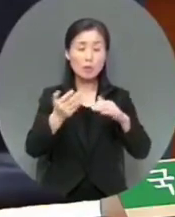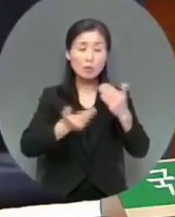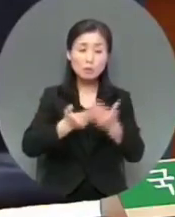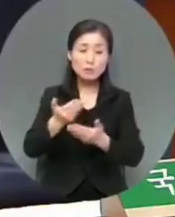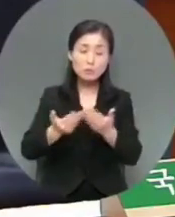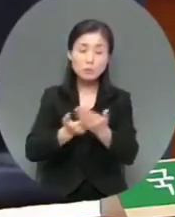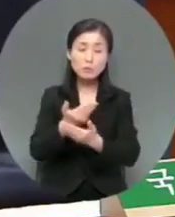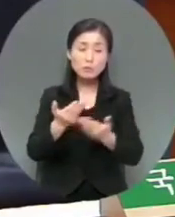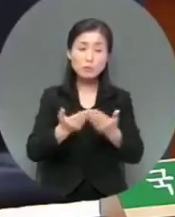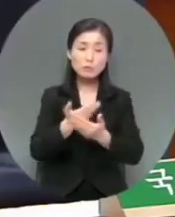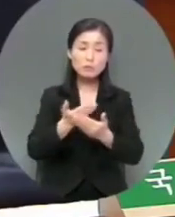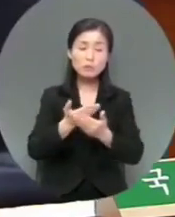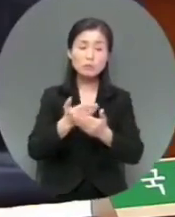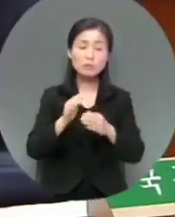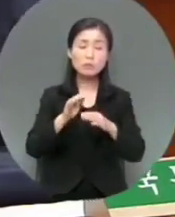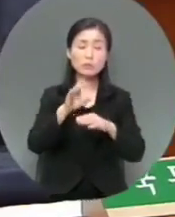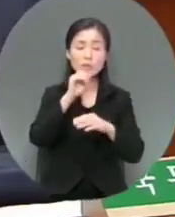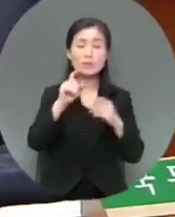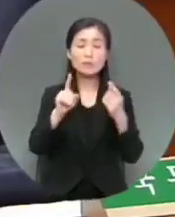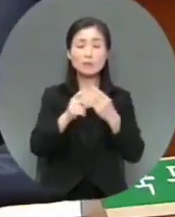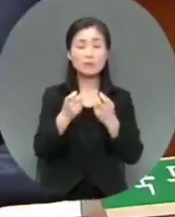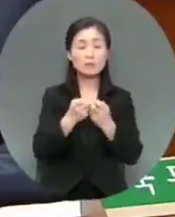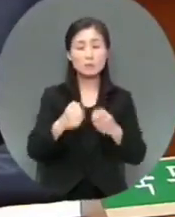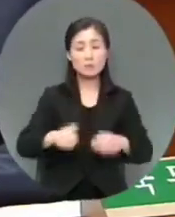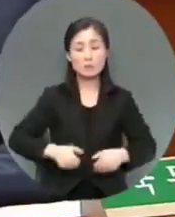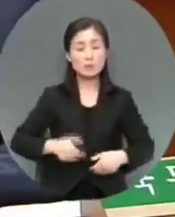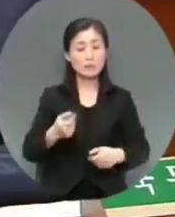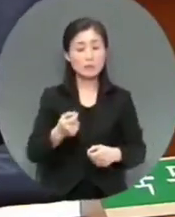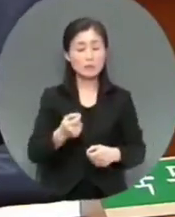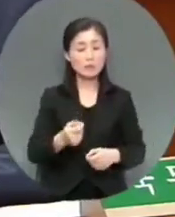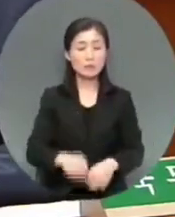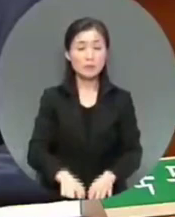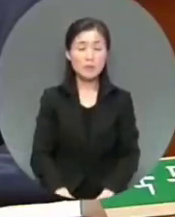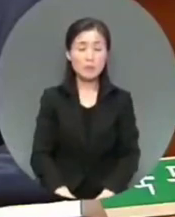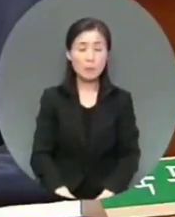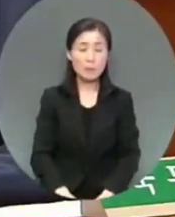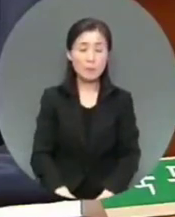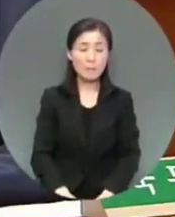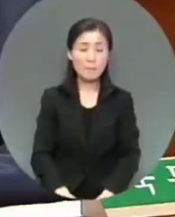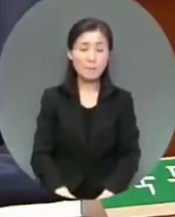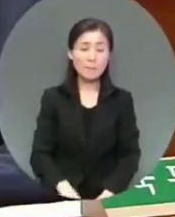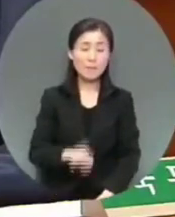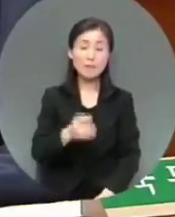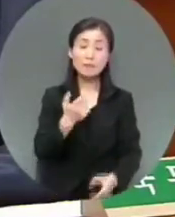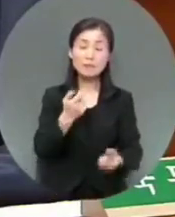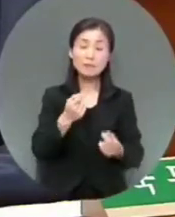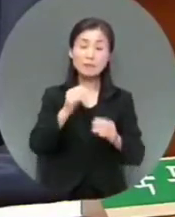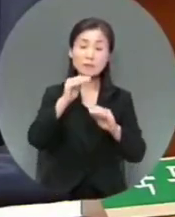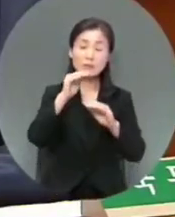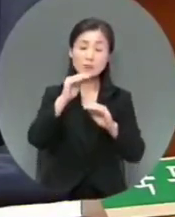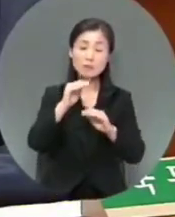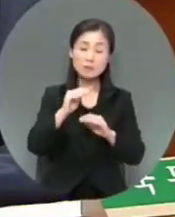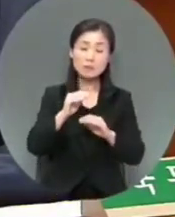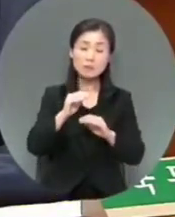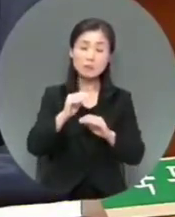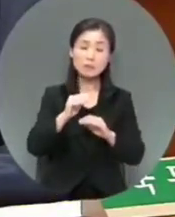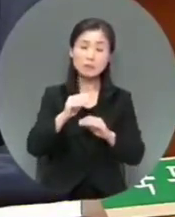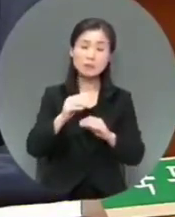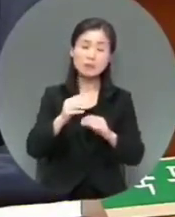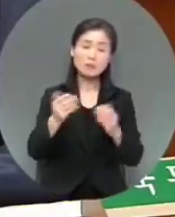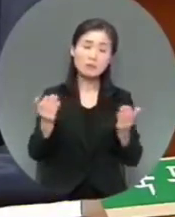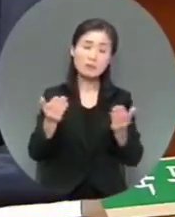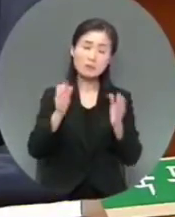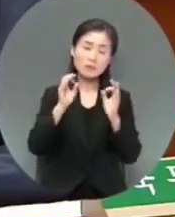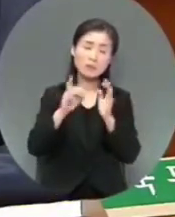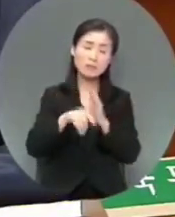보는데, 총리님 어떻게 생각하십니까? 저는 저런 일은 상당히 좀그 안타까운